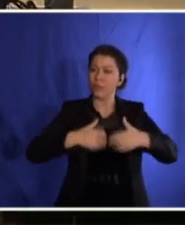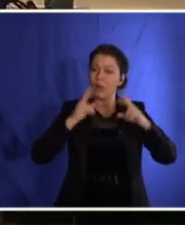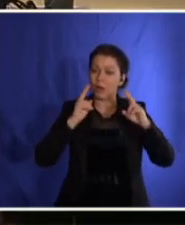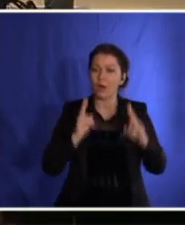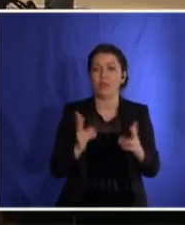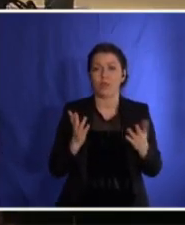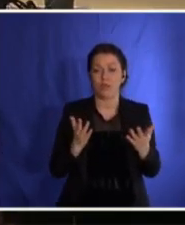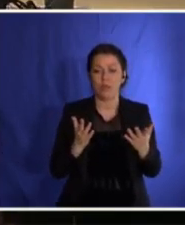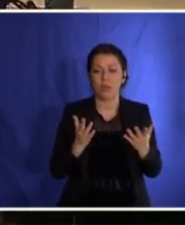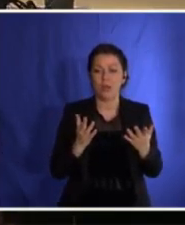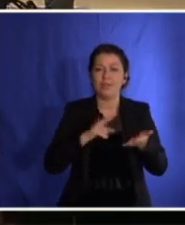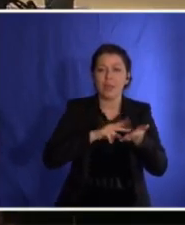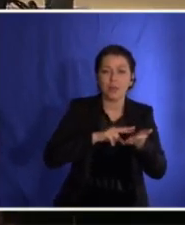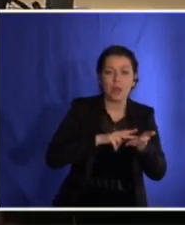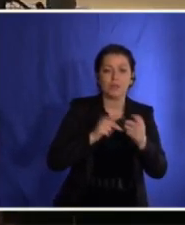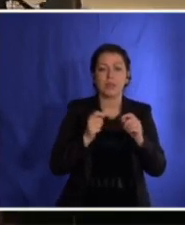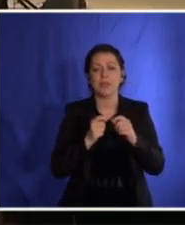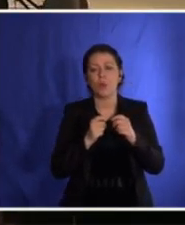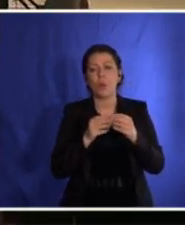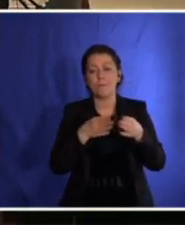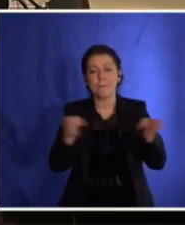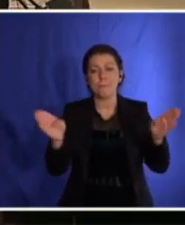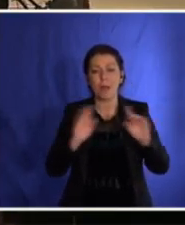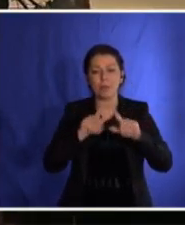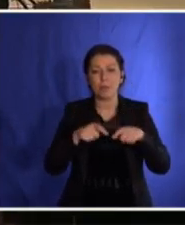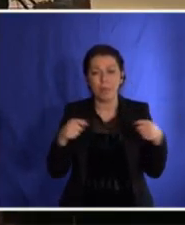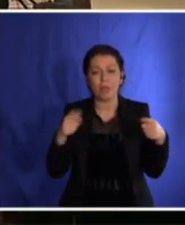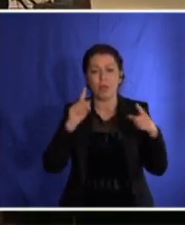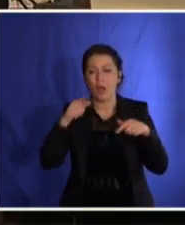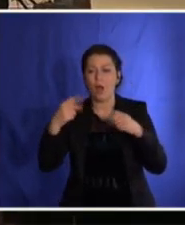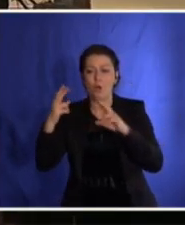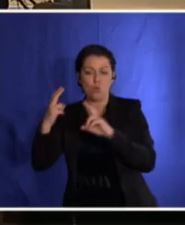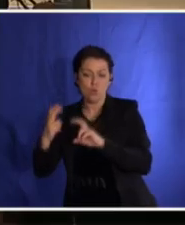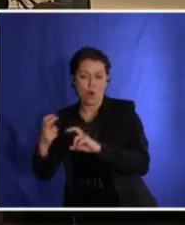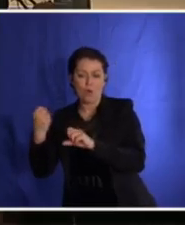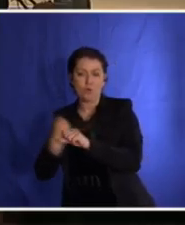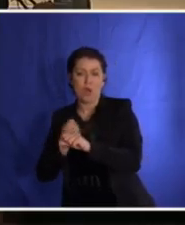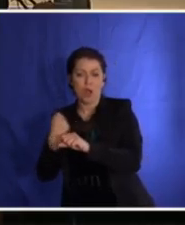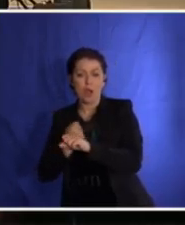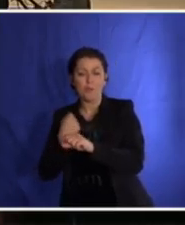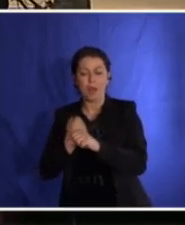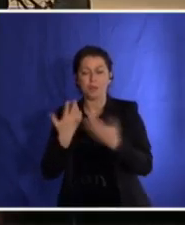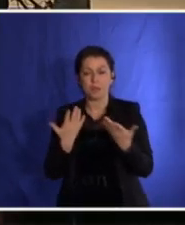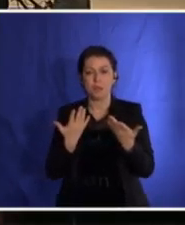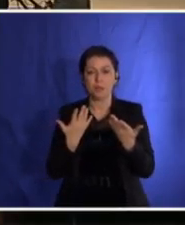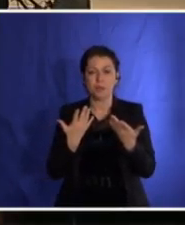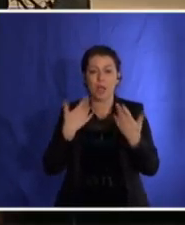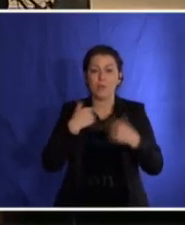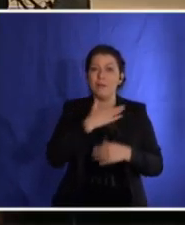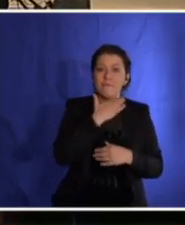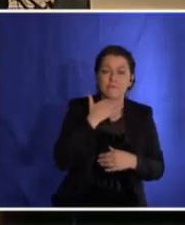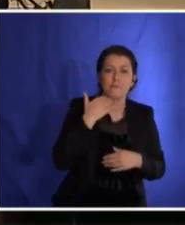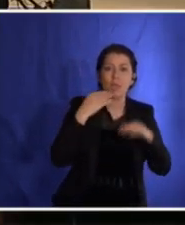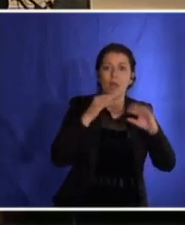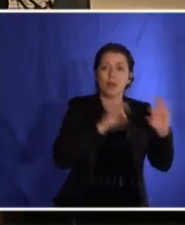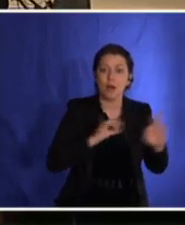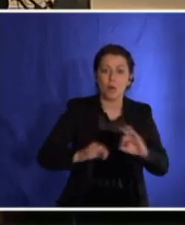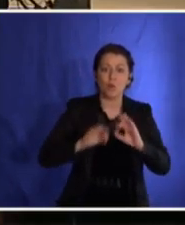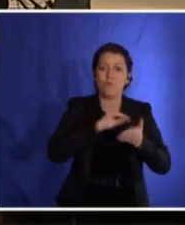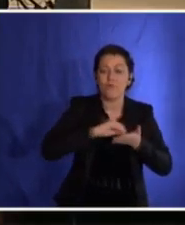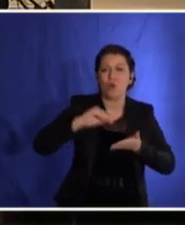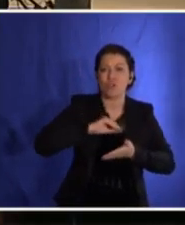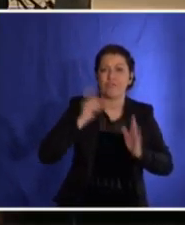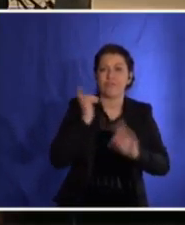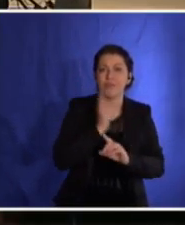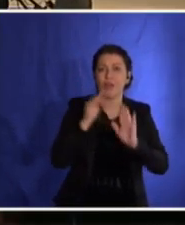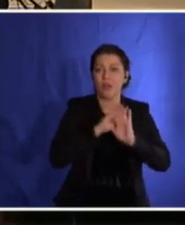Digitalisierung, Breitband, auch zu Hause zu arbeiten. Aber die unsinnigen Regulierungsvorschriften, dass wenn eine Mutter,